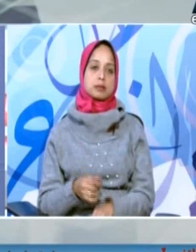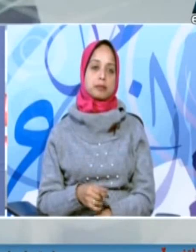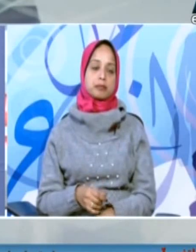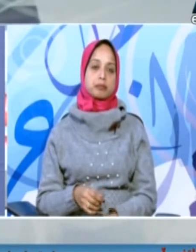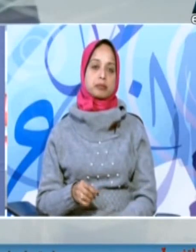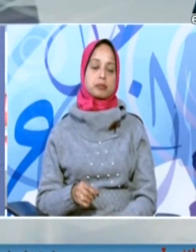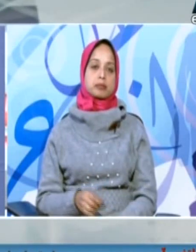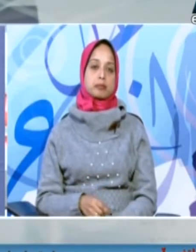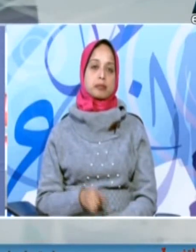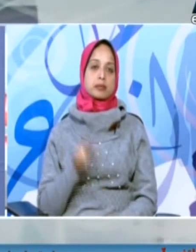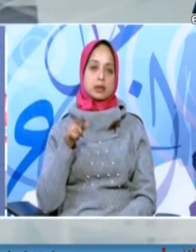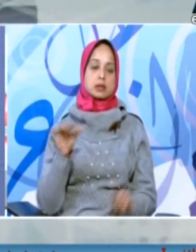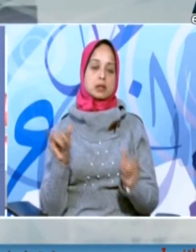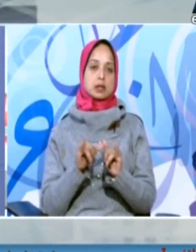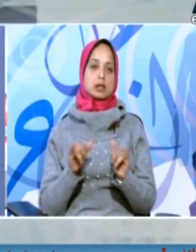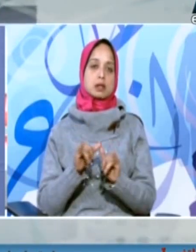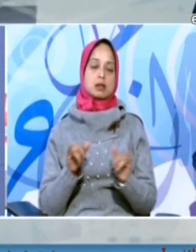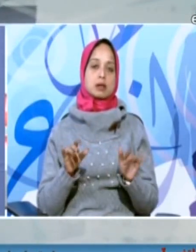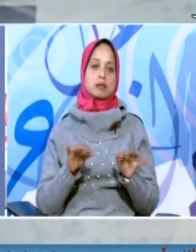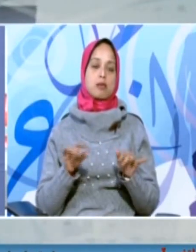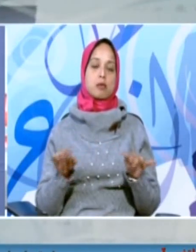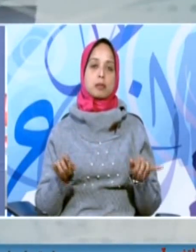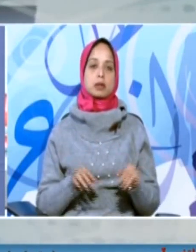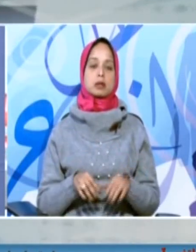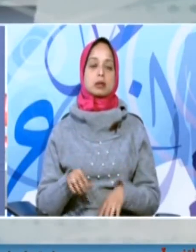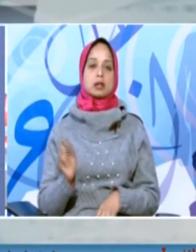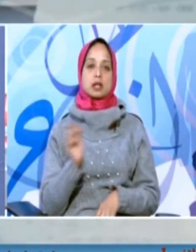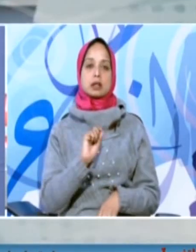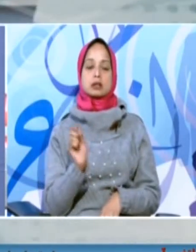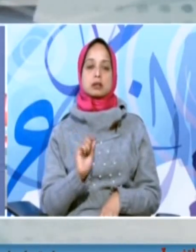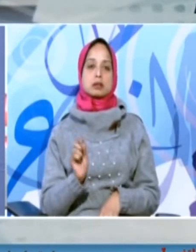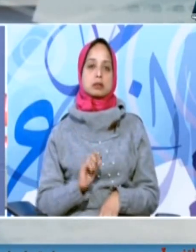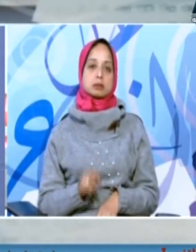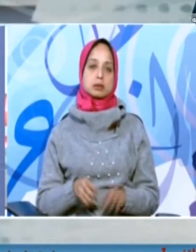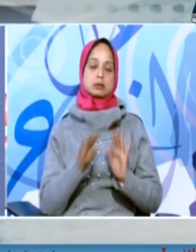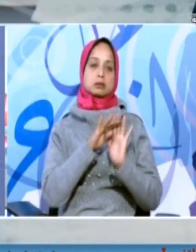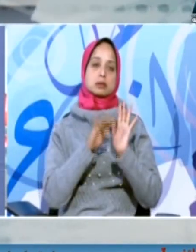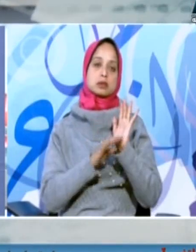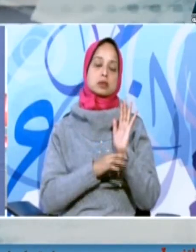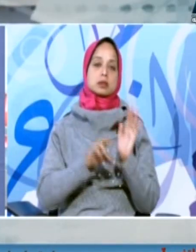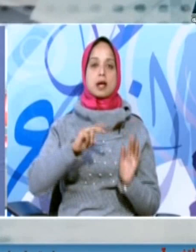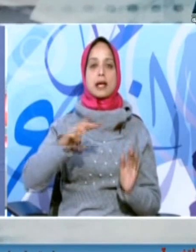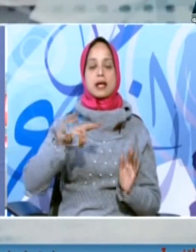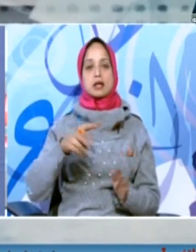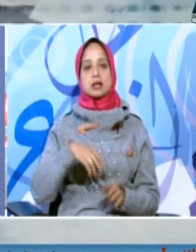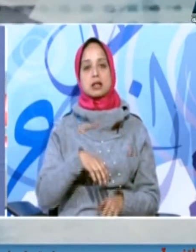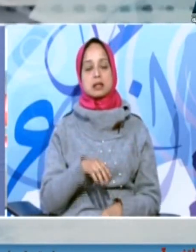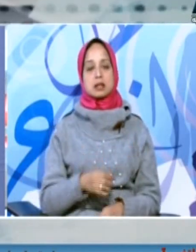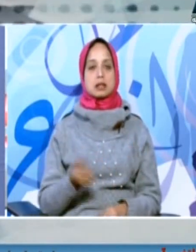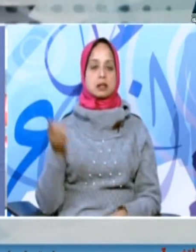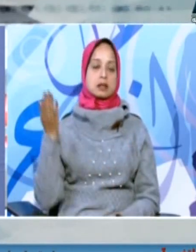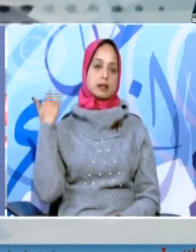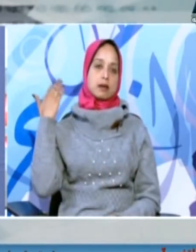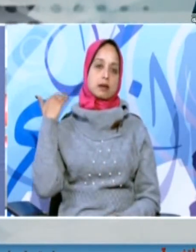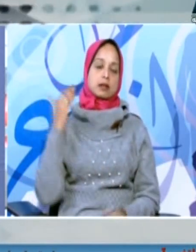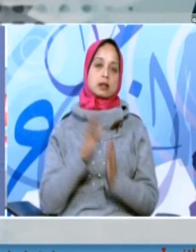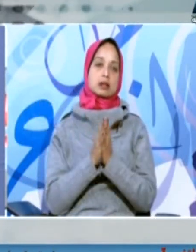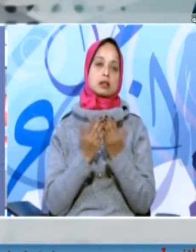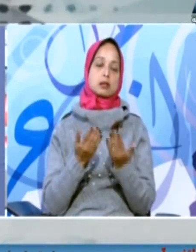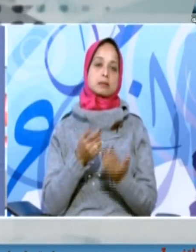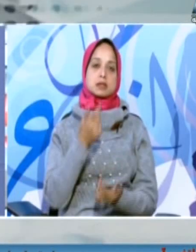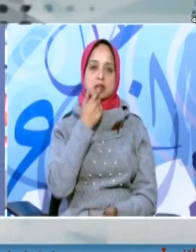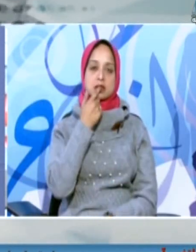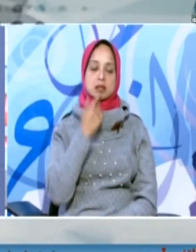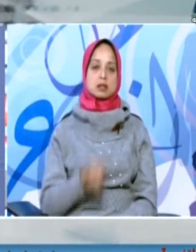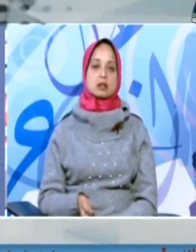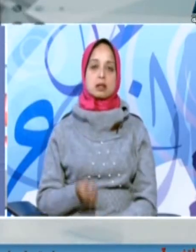واكتبي نشره واكتبي نشره التعديل لمنهج التاريخ لثالثه للصف الثالث الثانوي 2018. ايوه وطي التلفزيون شويه يا